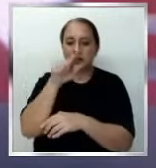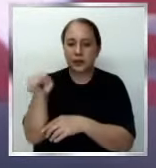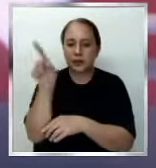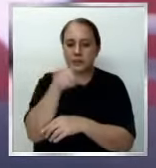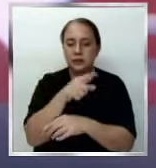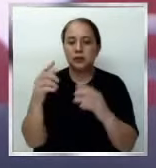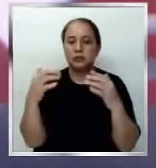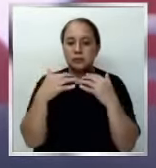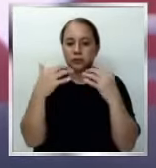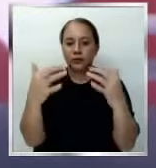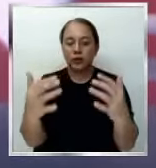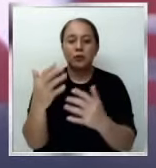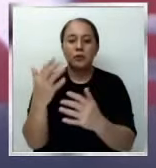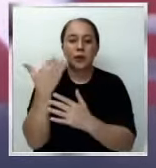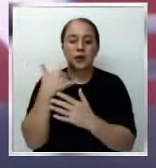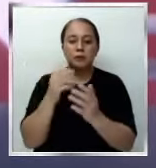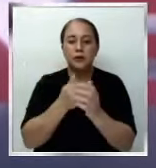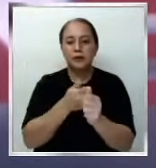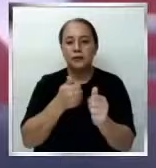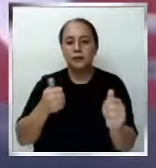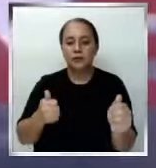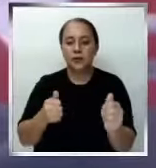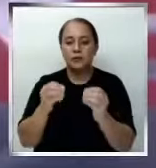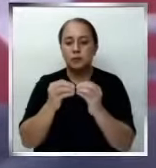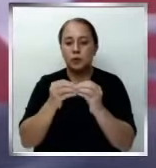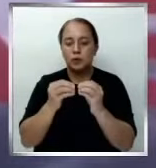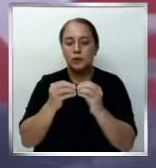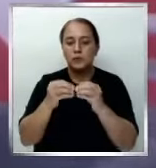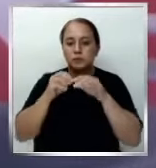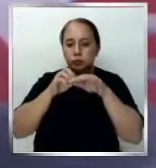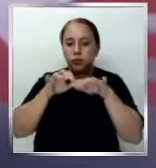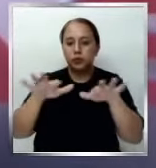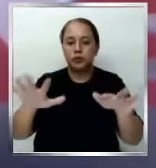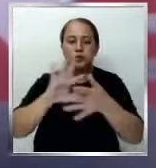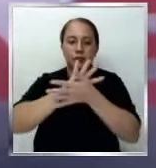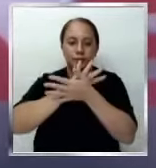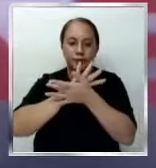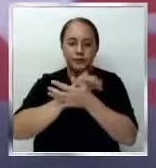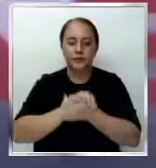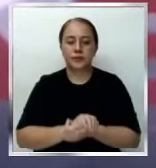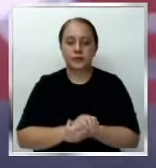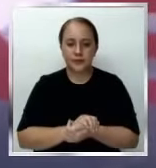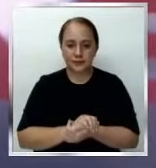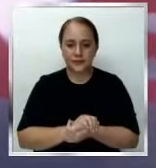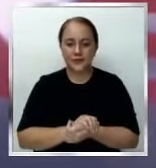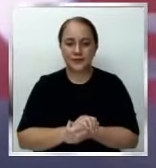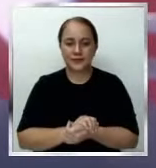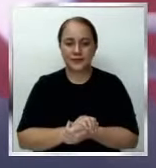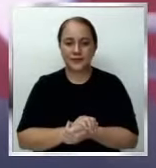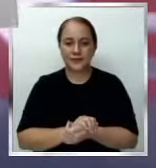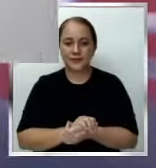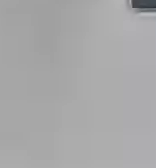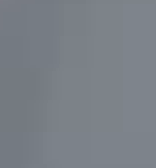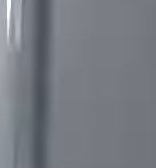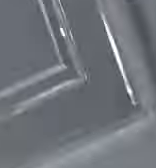para maiwasan ang lalong pagkalat ng COVID-19. At yan po ang tinutukan ni Ivan Mayrina.